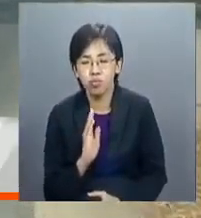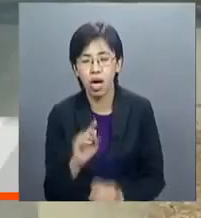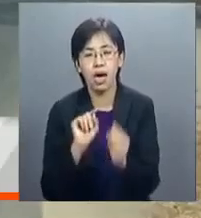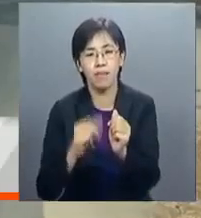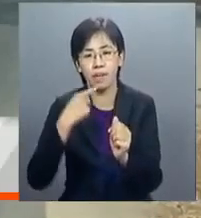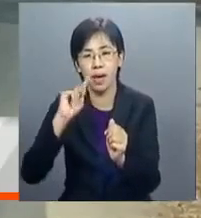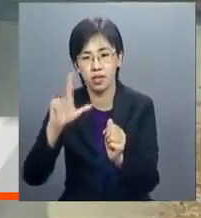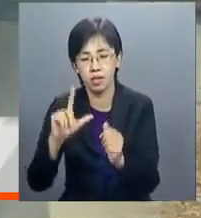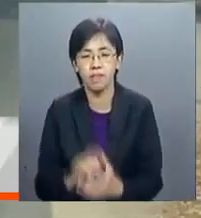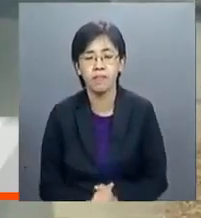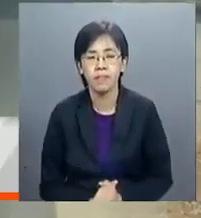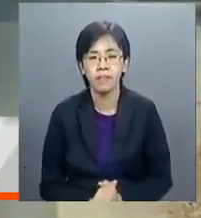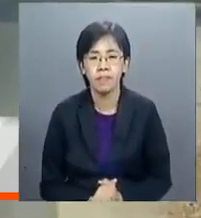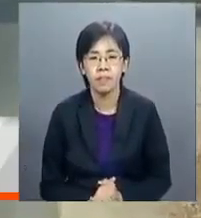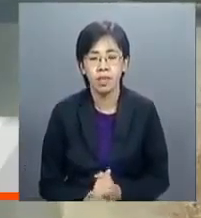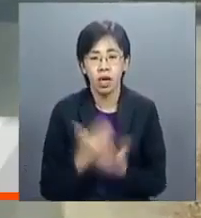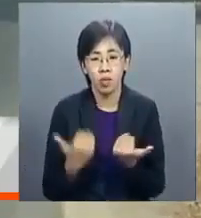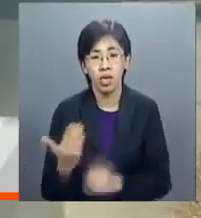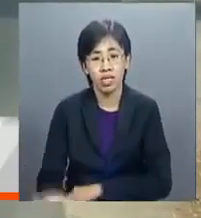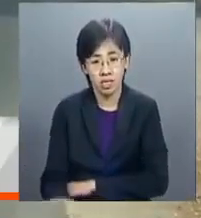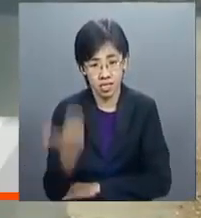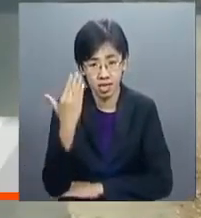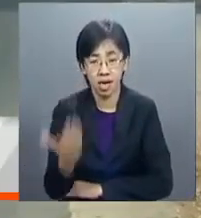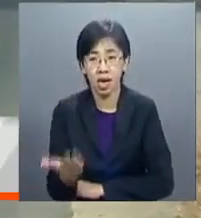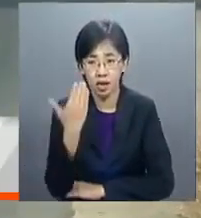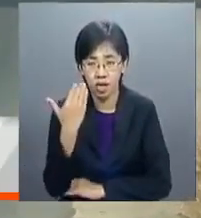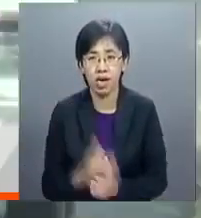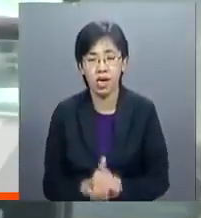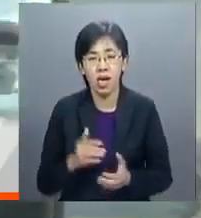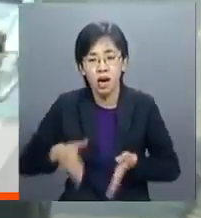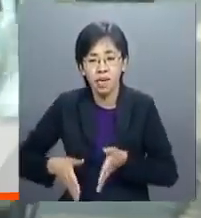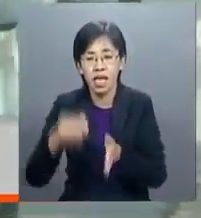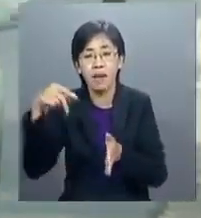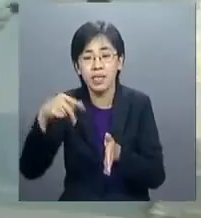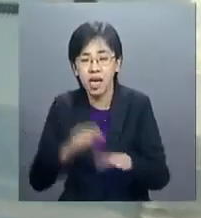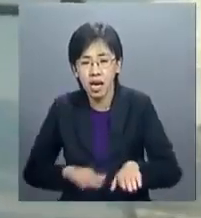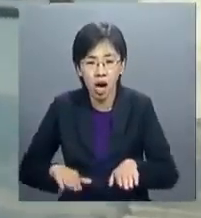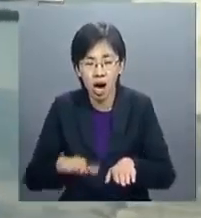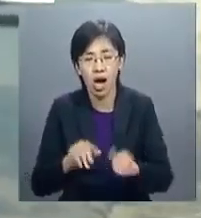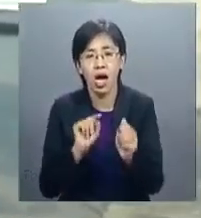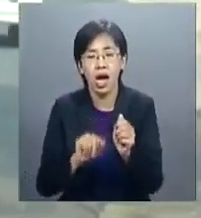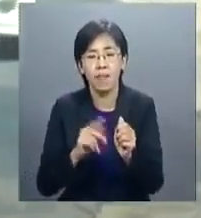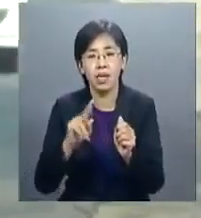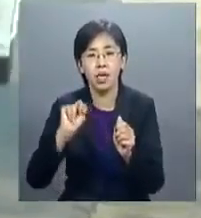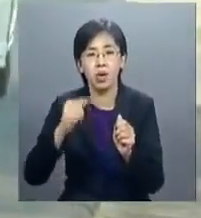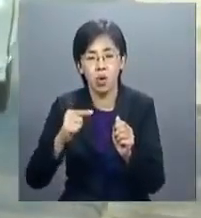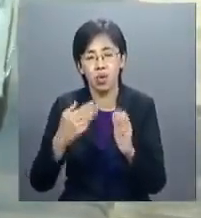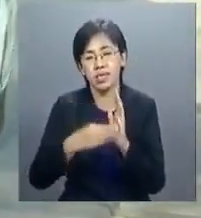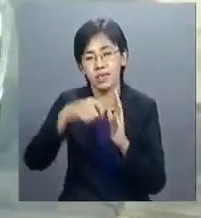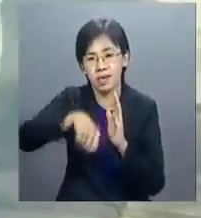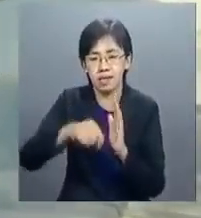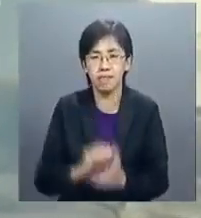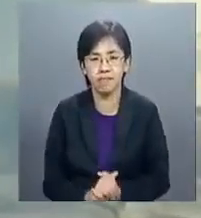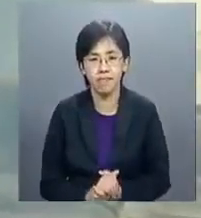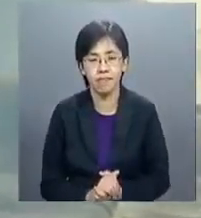องขณะที่เช้าวันนี้ตำรวจทางหลวงเปิดช่องทางพิเศษเพิ่มอีกจุดค่ะในช่วงเขตอำเภอคงจังหวัดนครราชสีมา